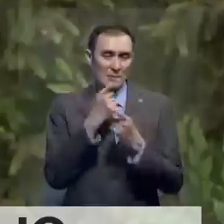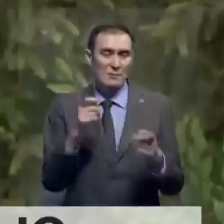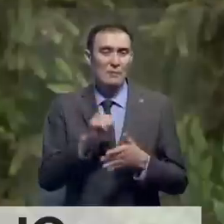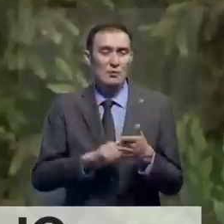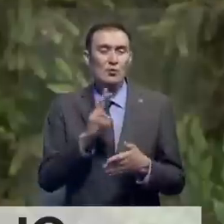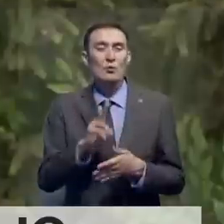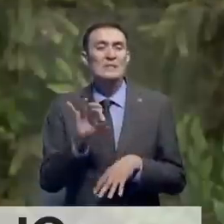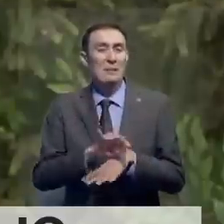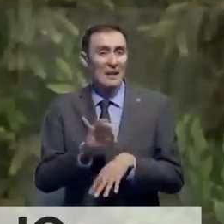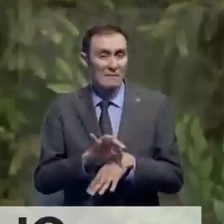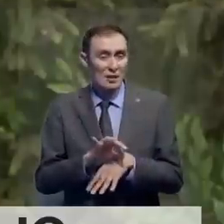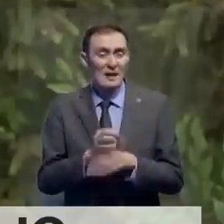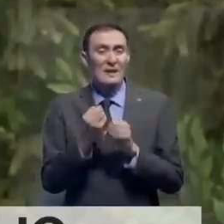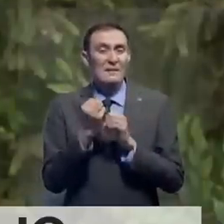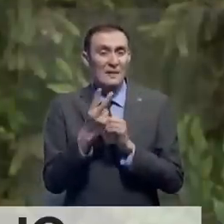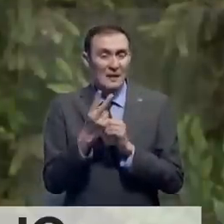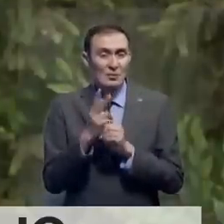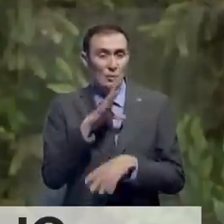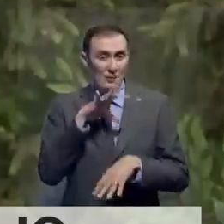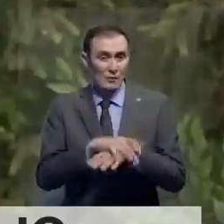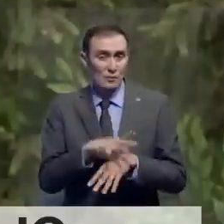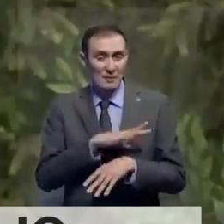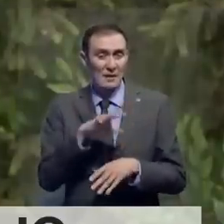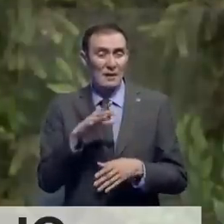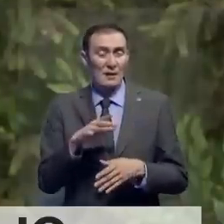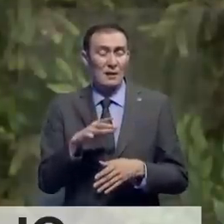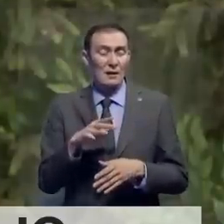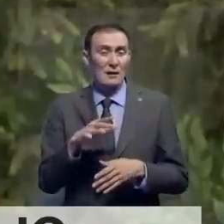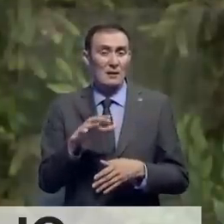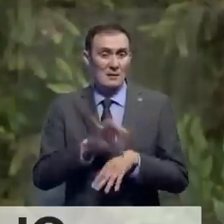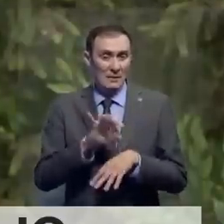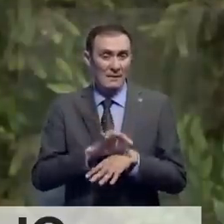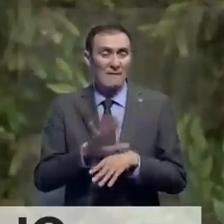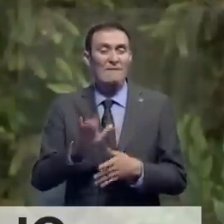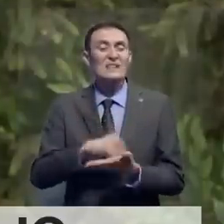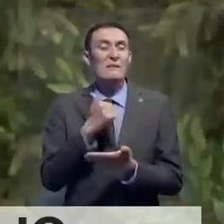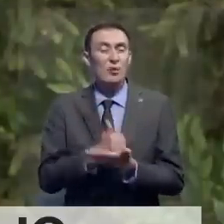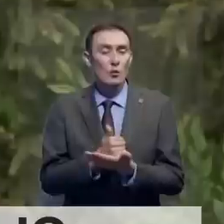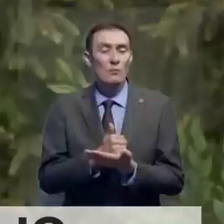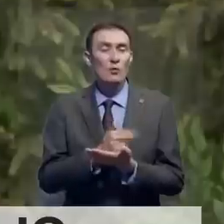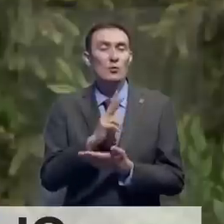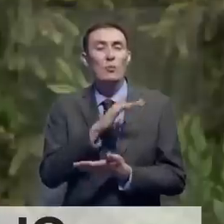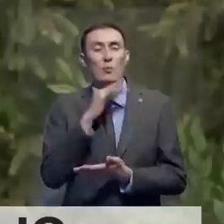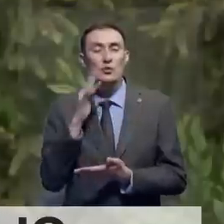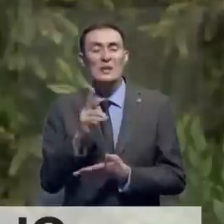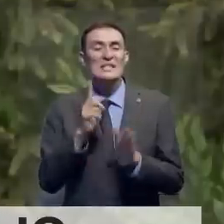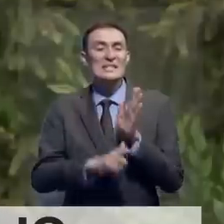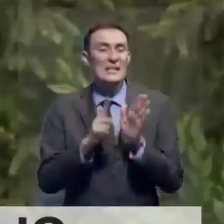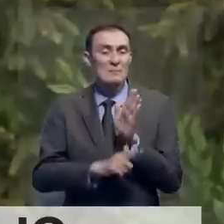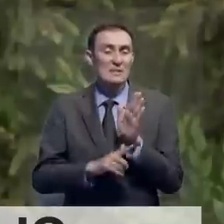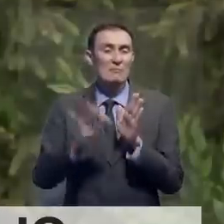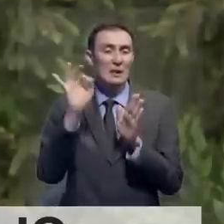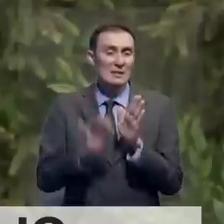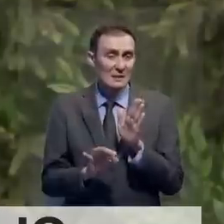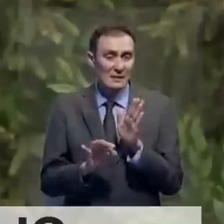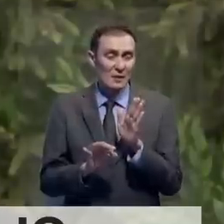из-за заболевших до 12 лабораторно подтвержденных случаев основная доля это 70 Порядка